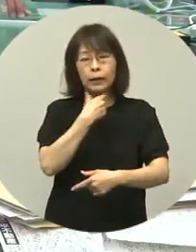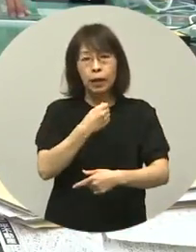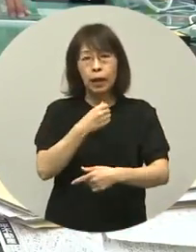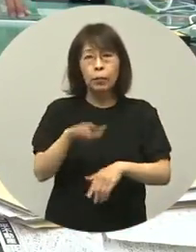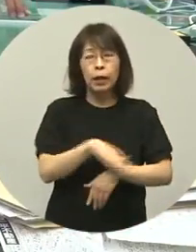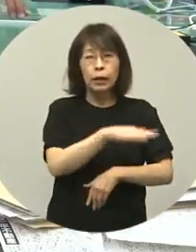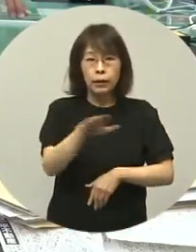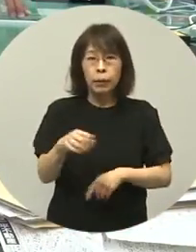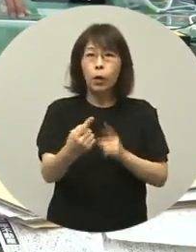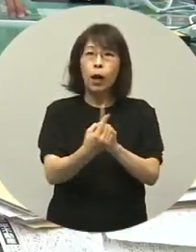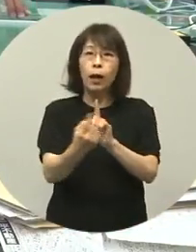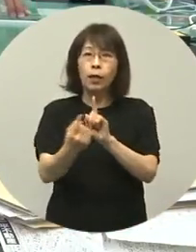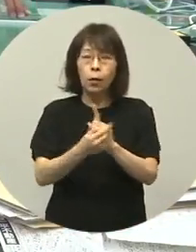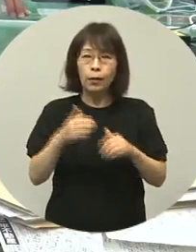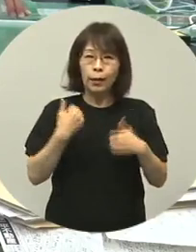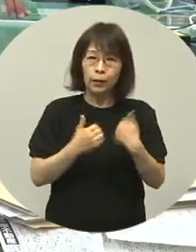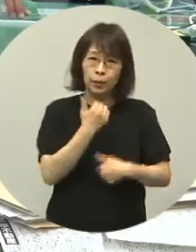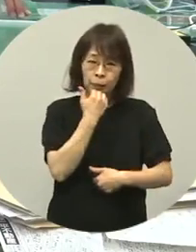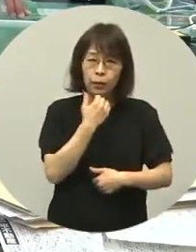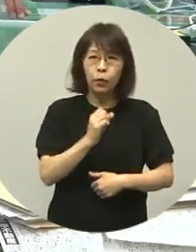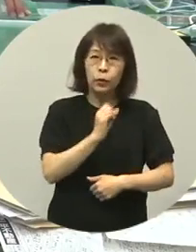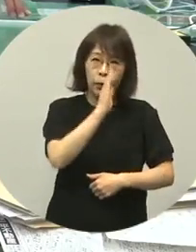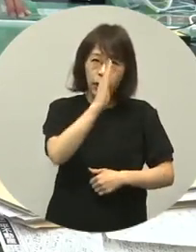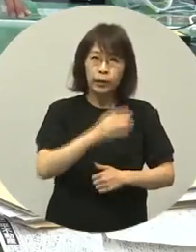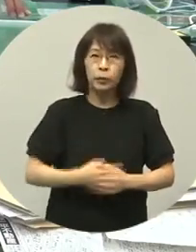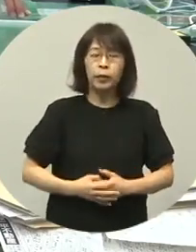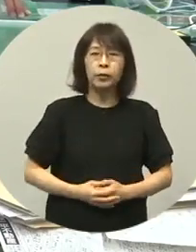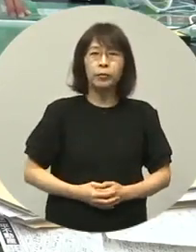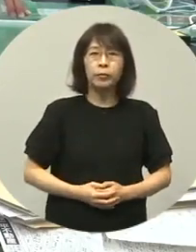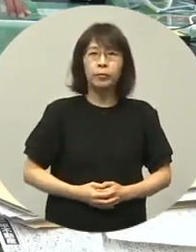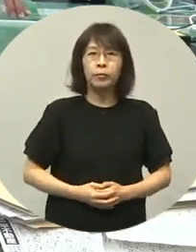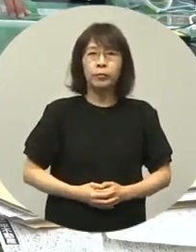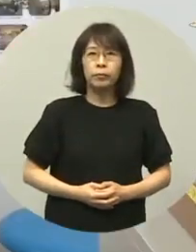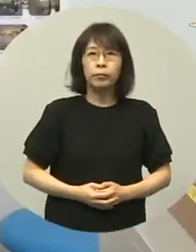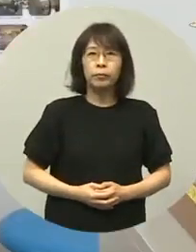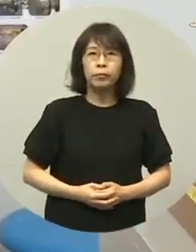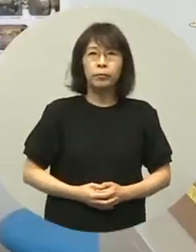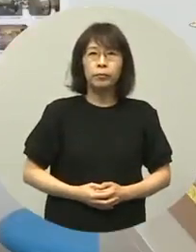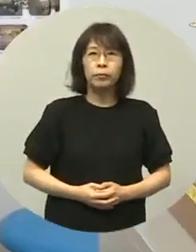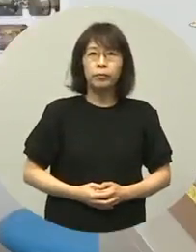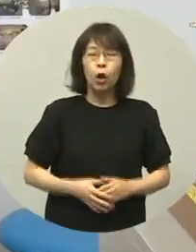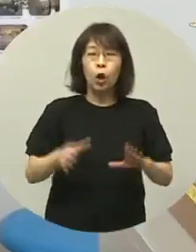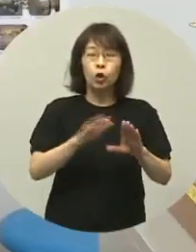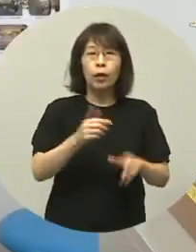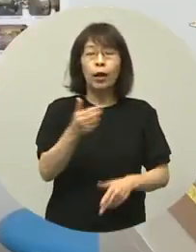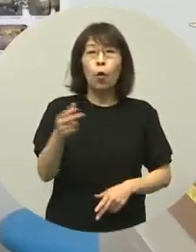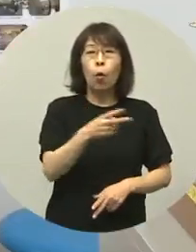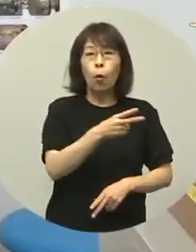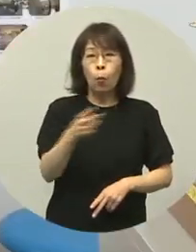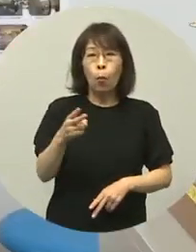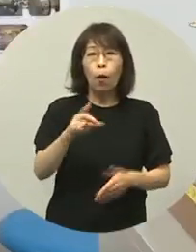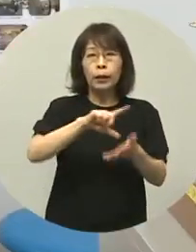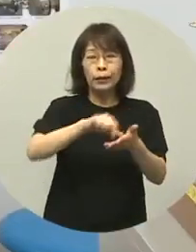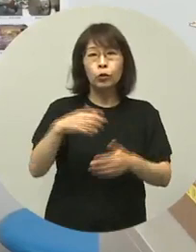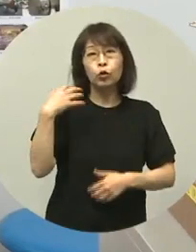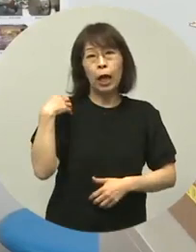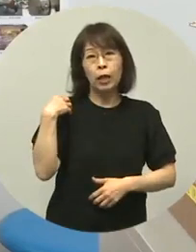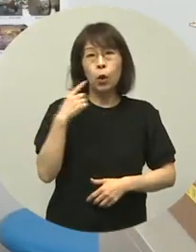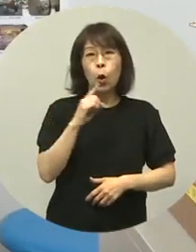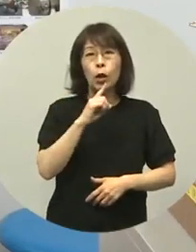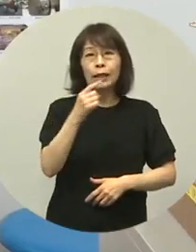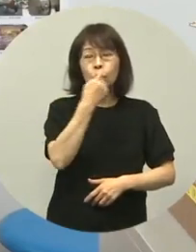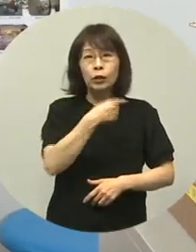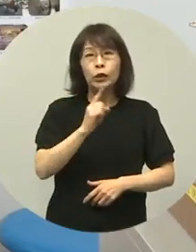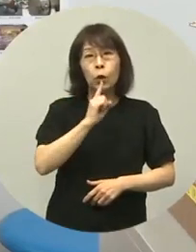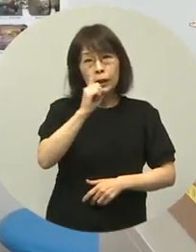んとお会いできるのを楽しみにしております。よろしくお願いいたします。 湘南阿波地区の樋口です。い